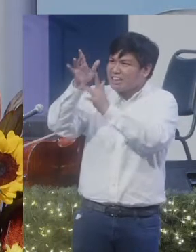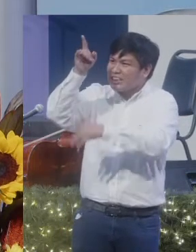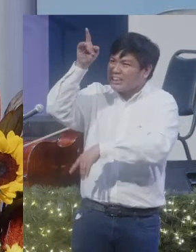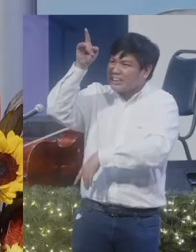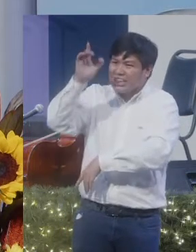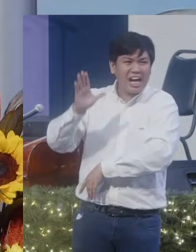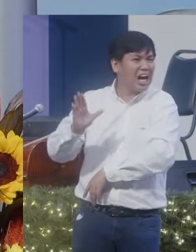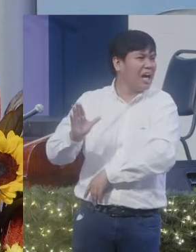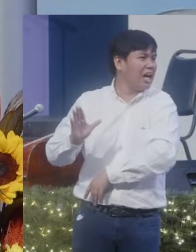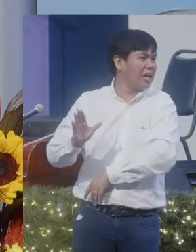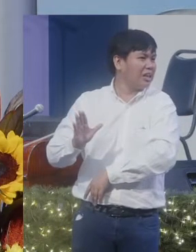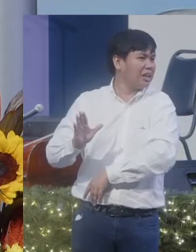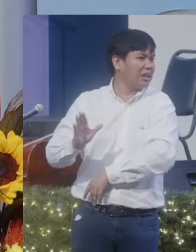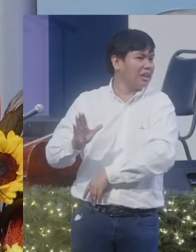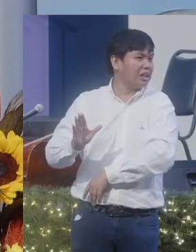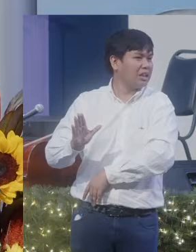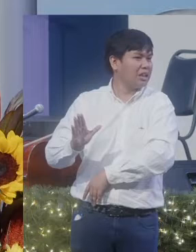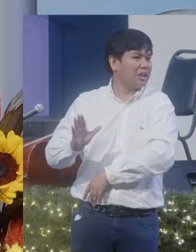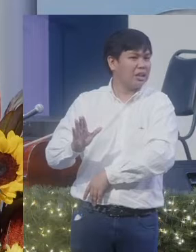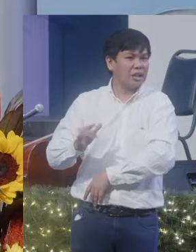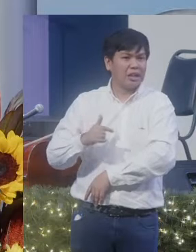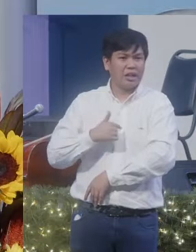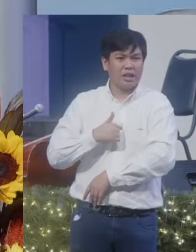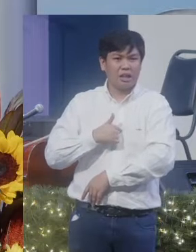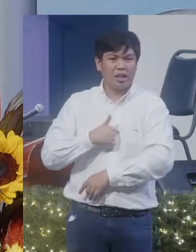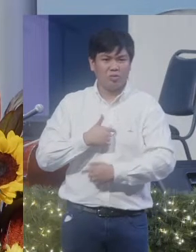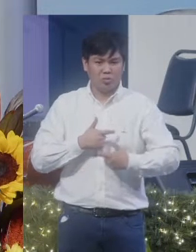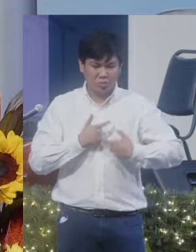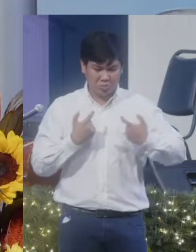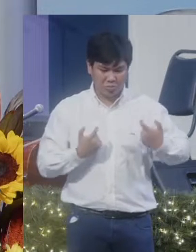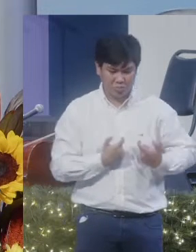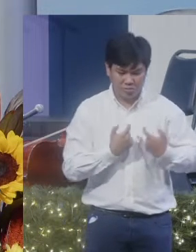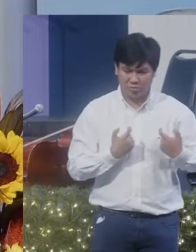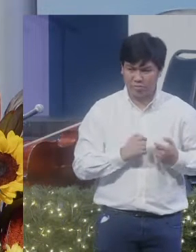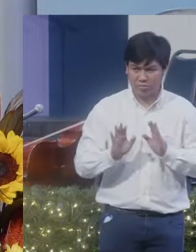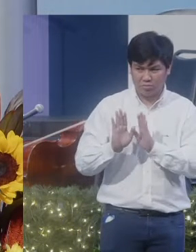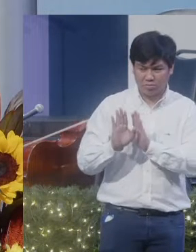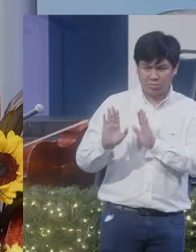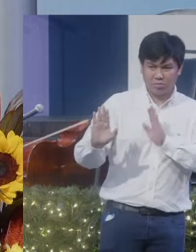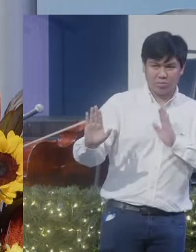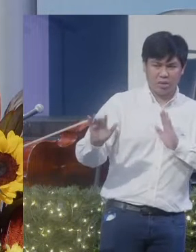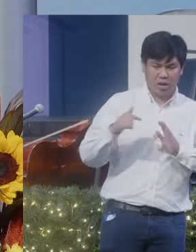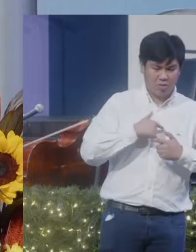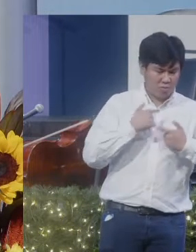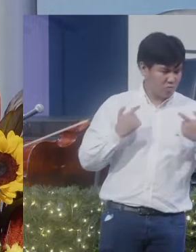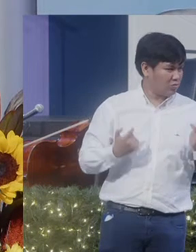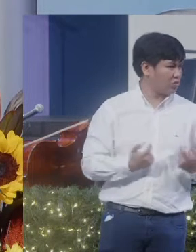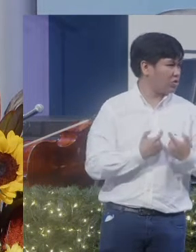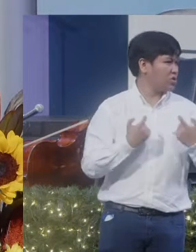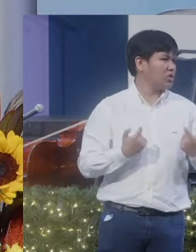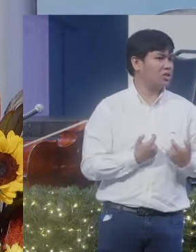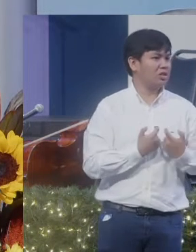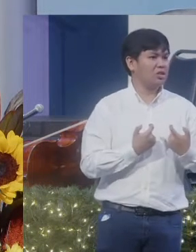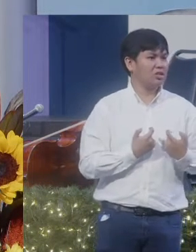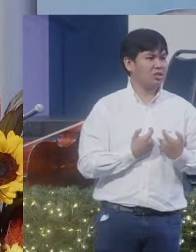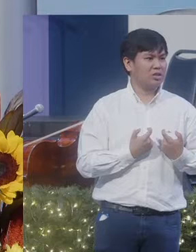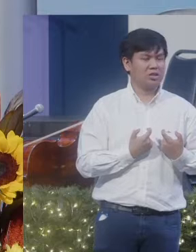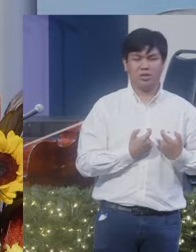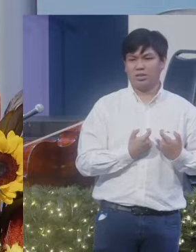pwedeng reaksyon ng isang makasalanan? Sabi niya, depart from me, for I am a sinful man, O